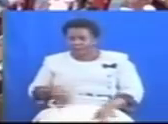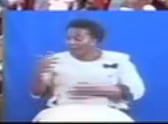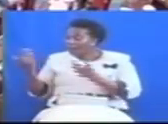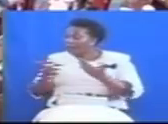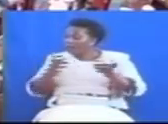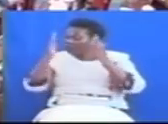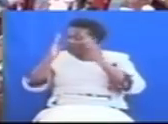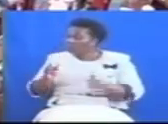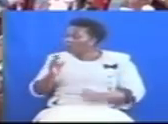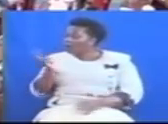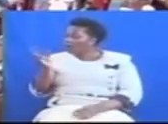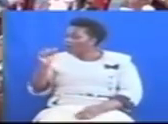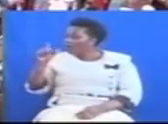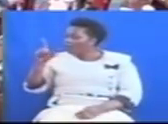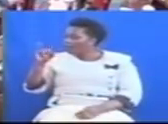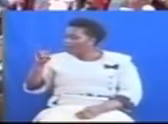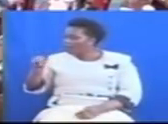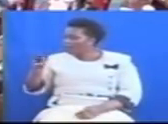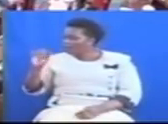nyongeza.